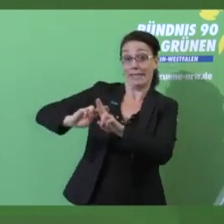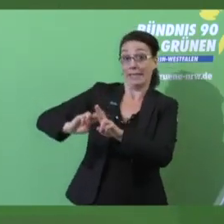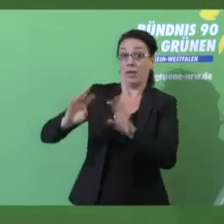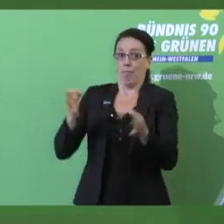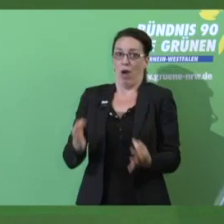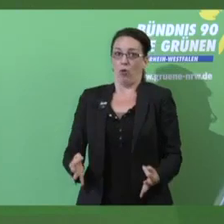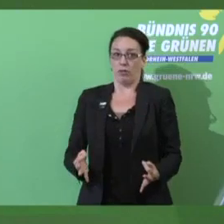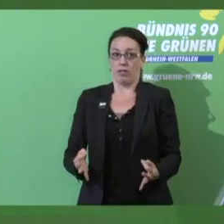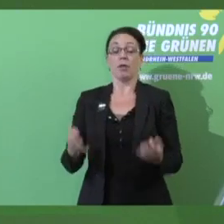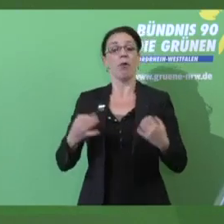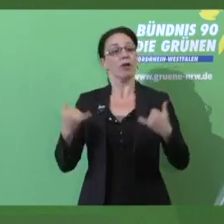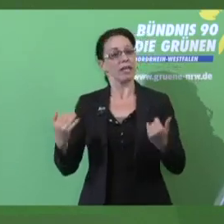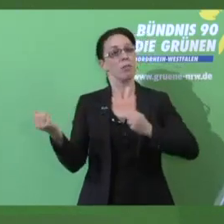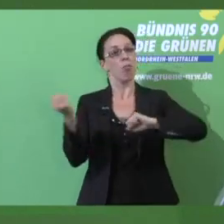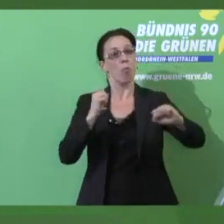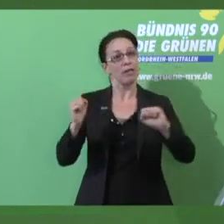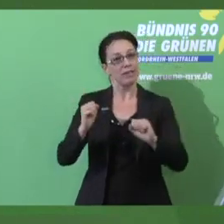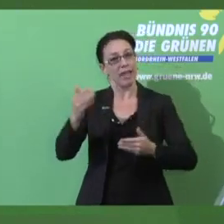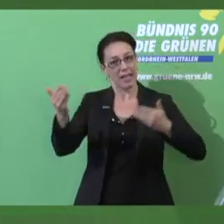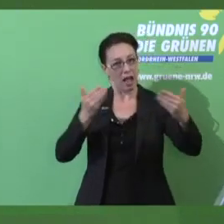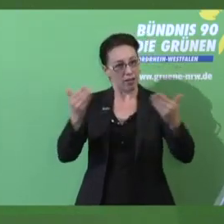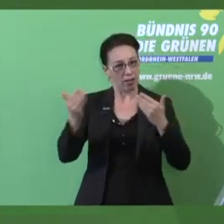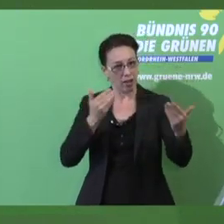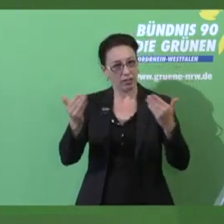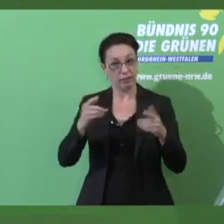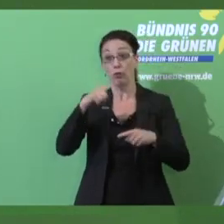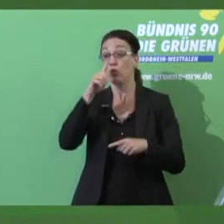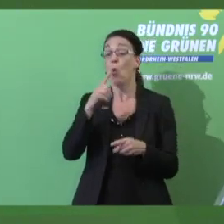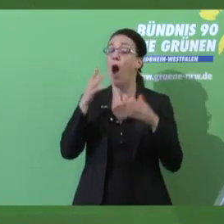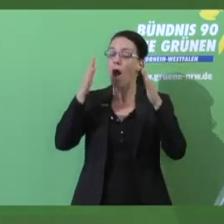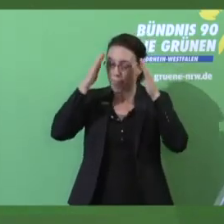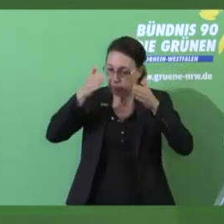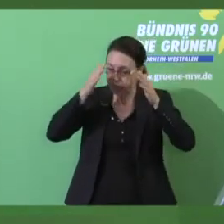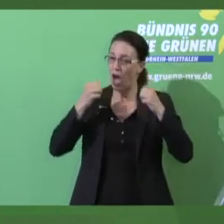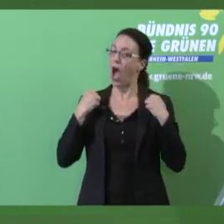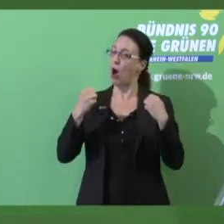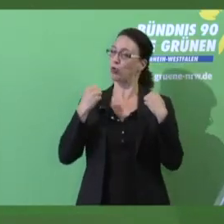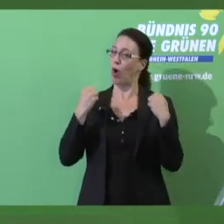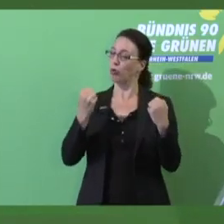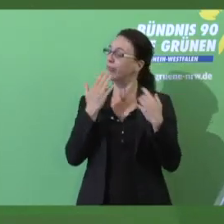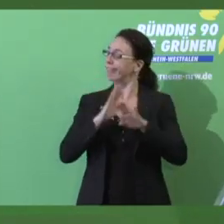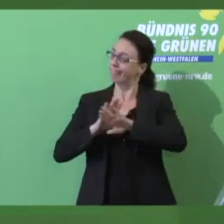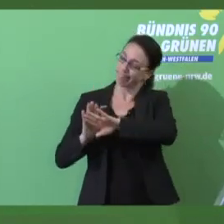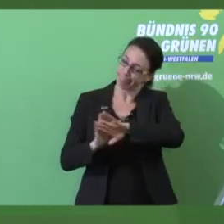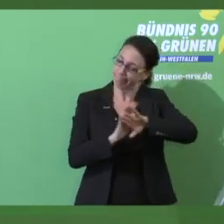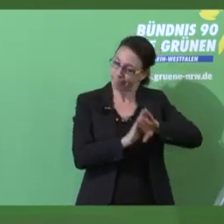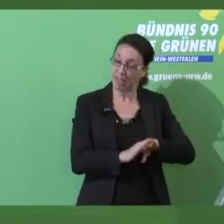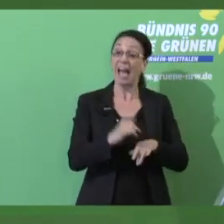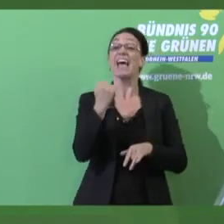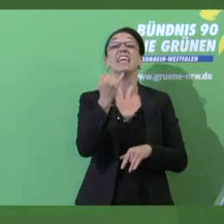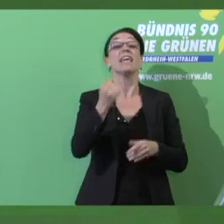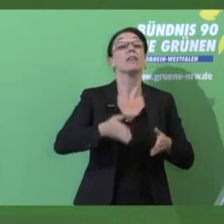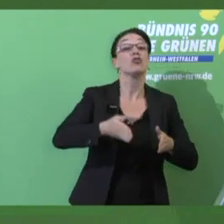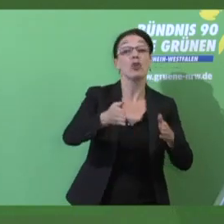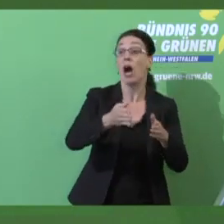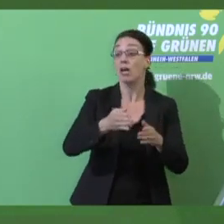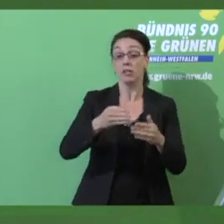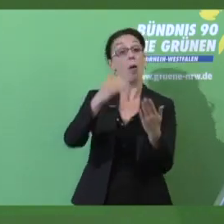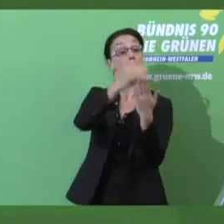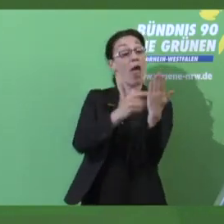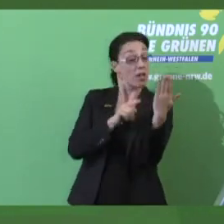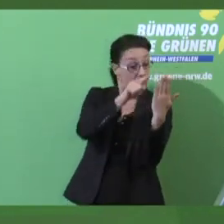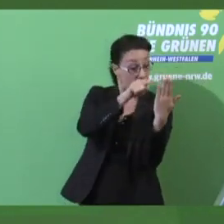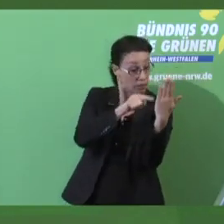an Mobilitätsalternativen, wir wollen ein Stück weg vom Auto und wir können und wollen nicht jede Straße bauen, die in diesem Plan drinsteht und